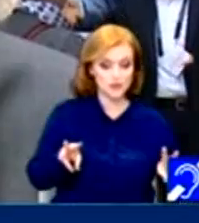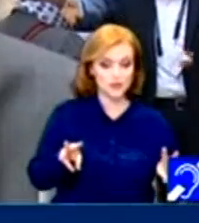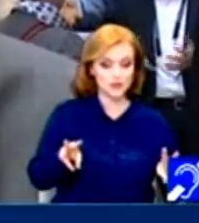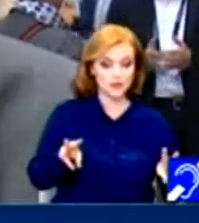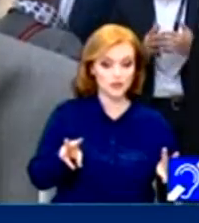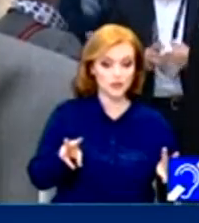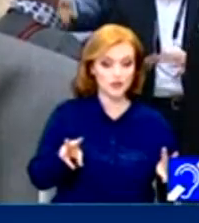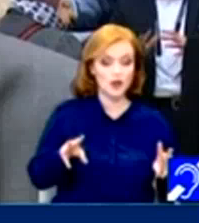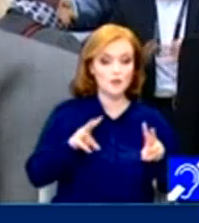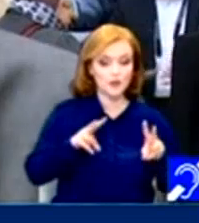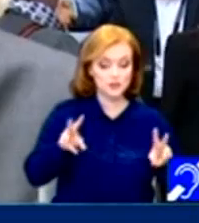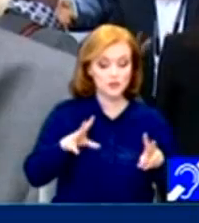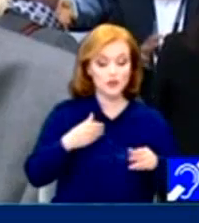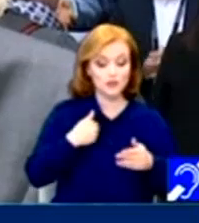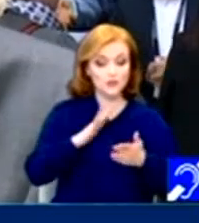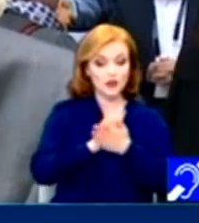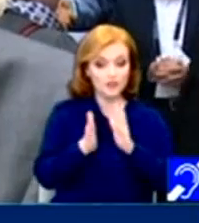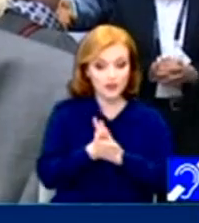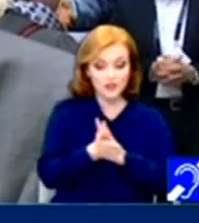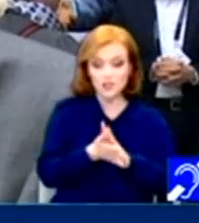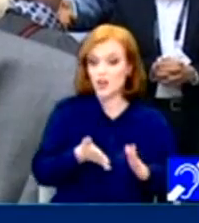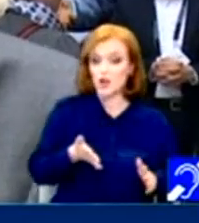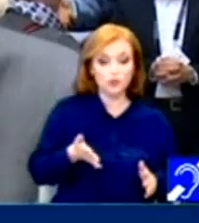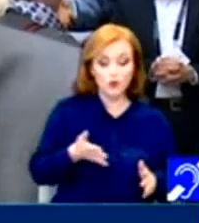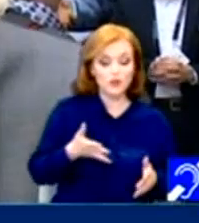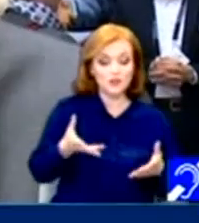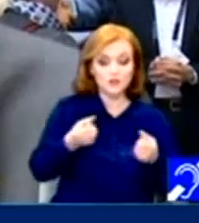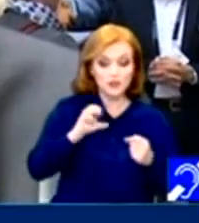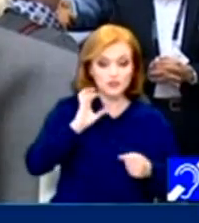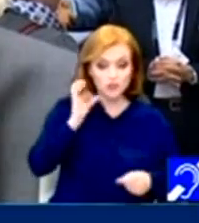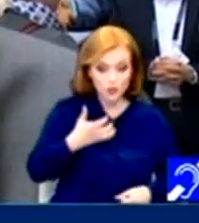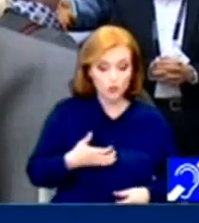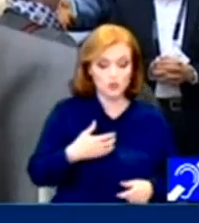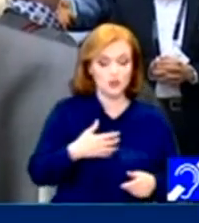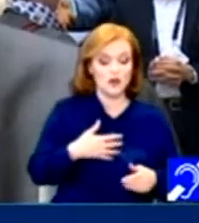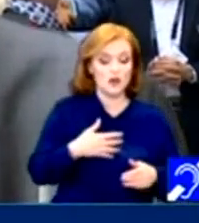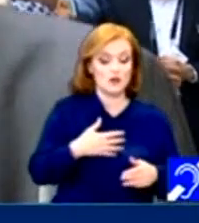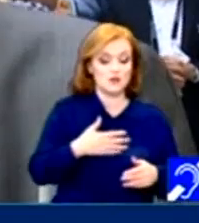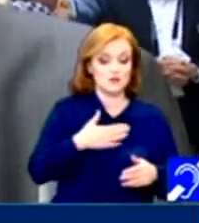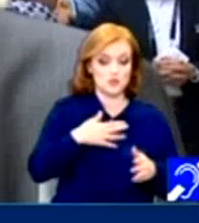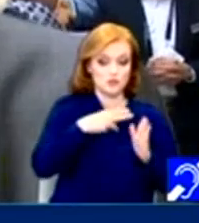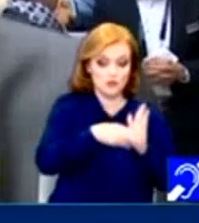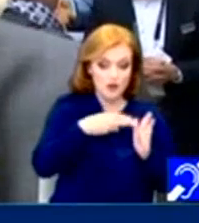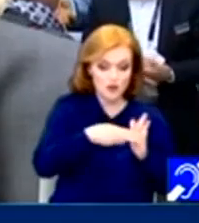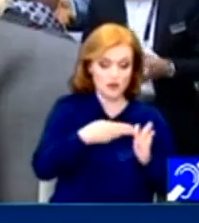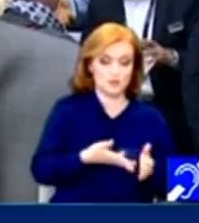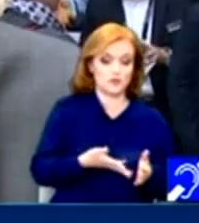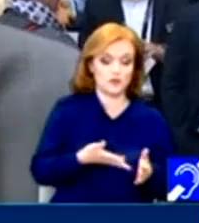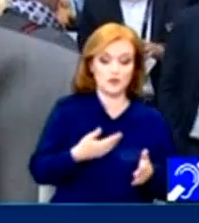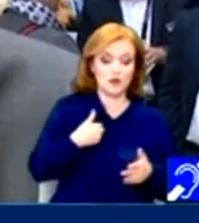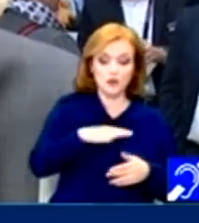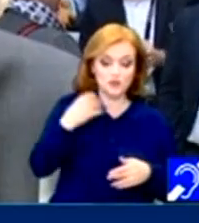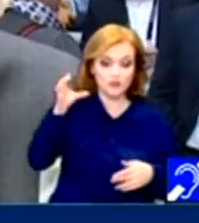an de zile a neglijat calea ferată, a favorizat transportul rutier. Dacă o ținem tot așa, ducem o politică